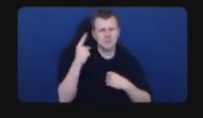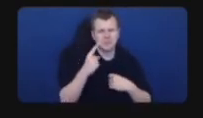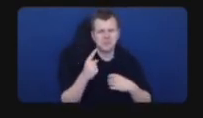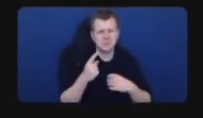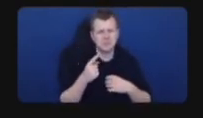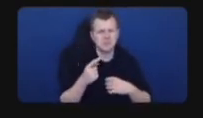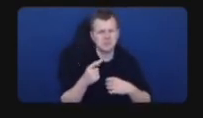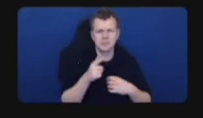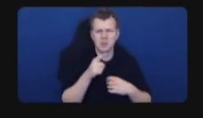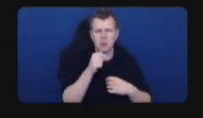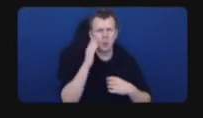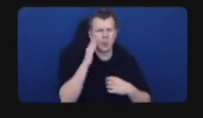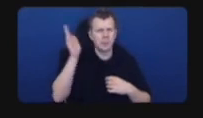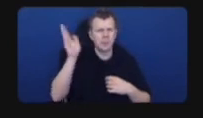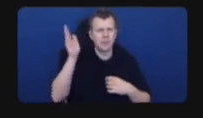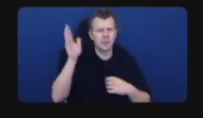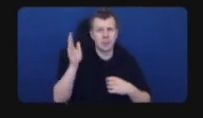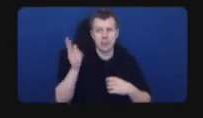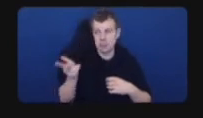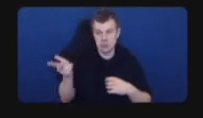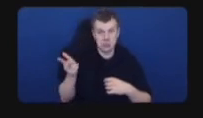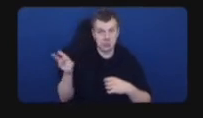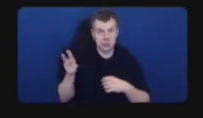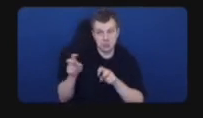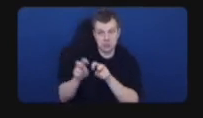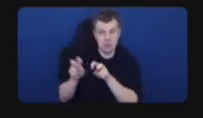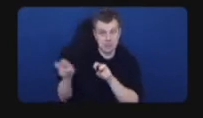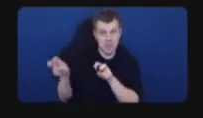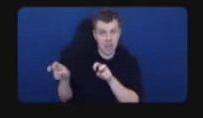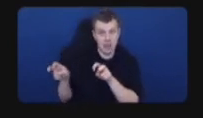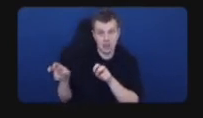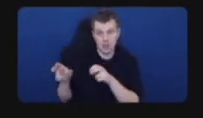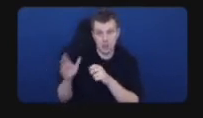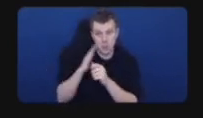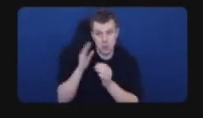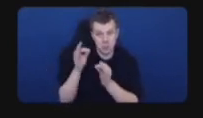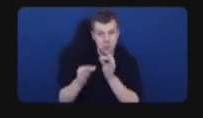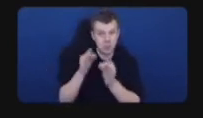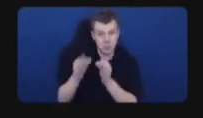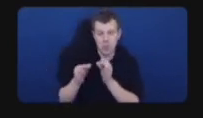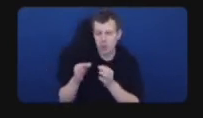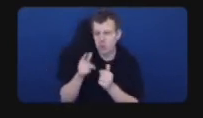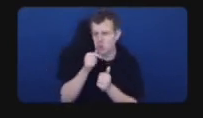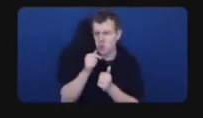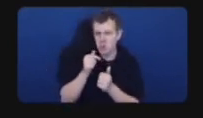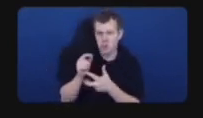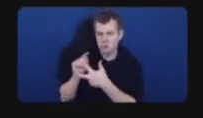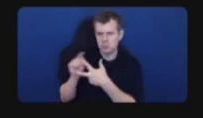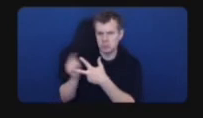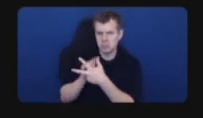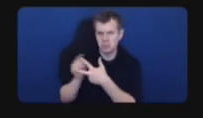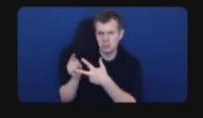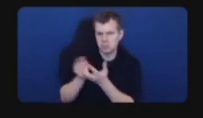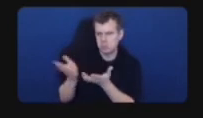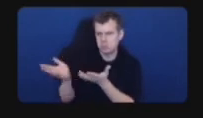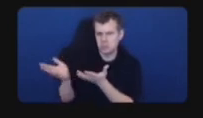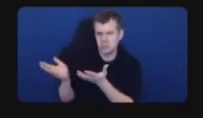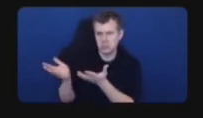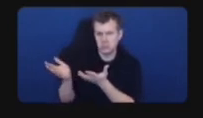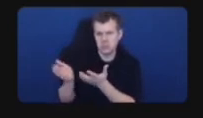I'm wondering if one of our panelists specifically is presenting these. 我们再找下一个发言人。